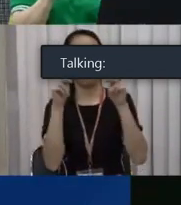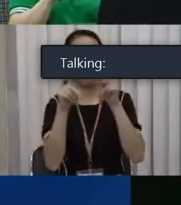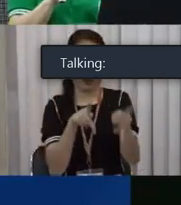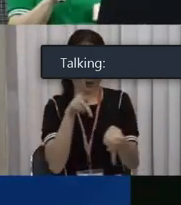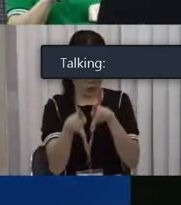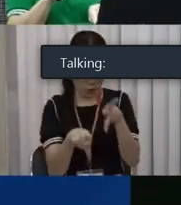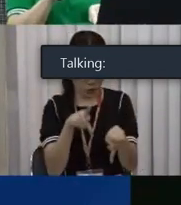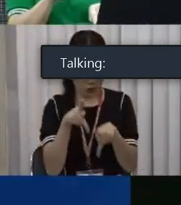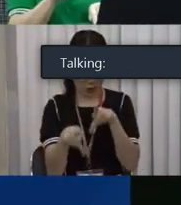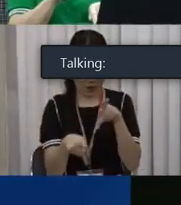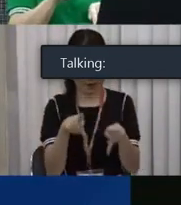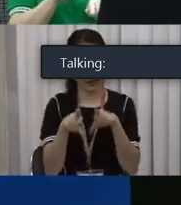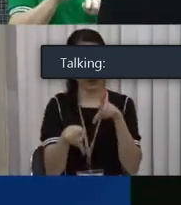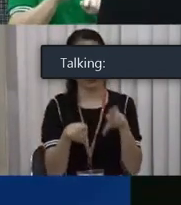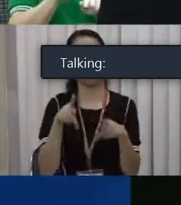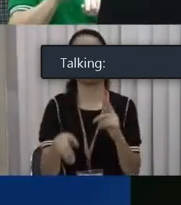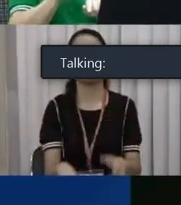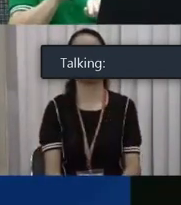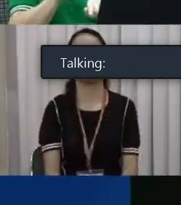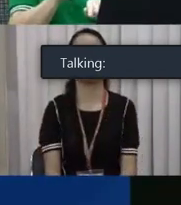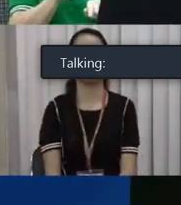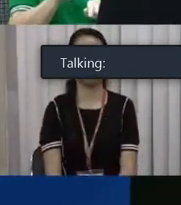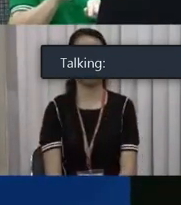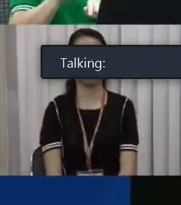og napulo ka heroes.